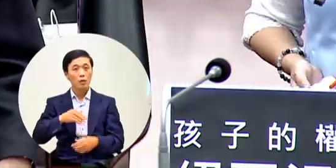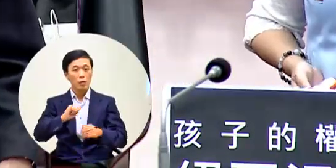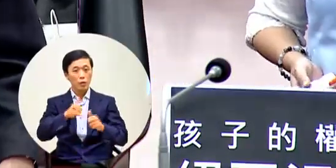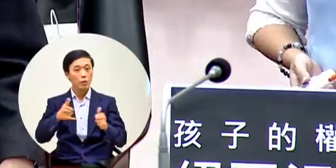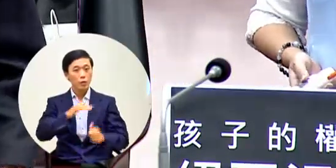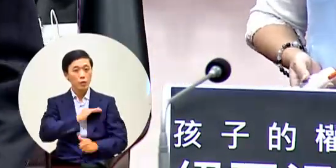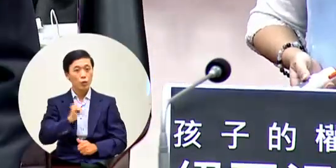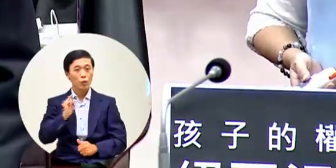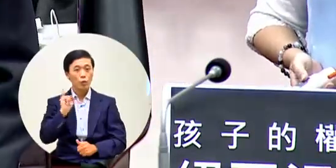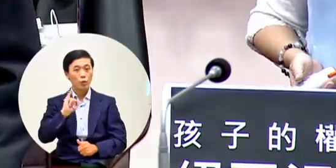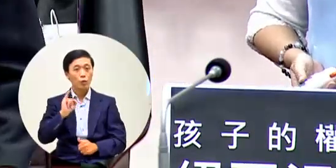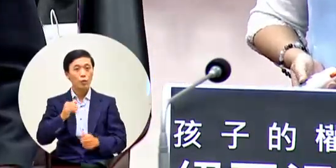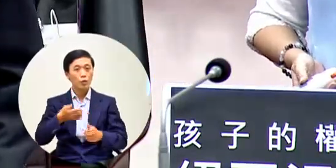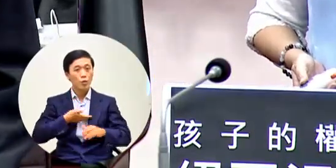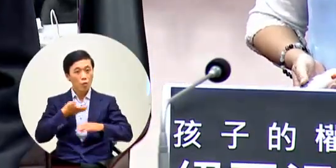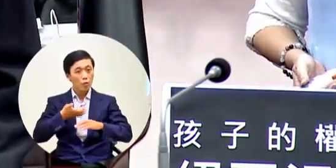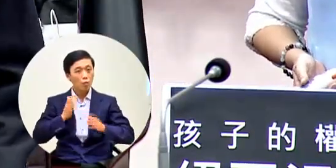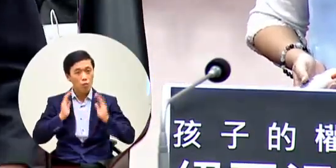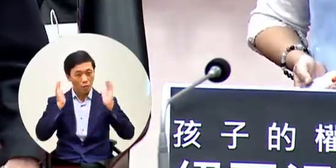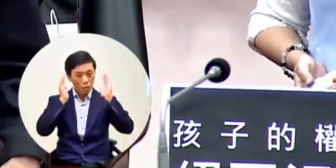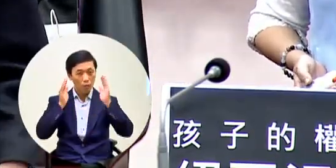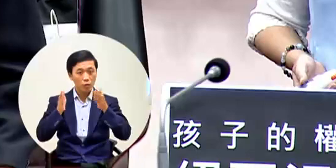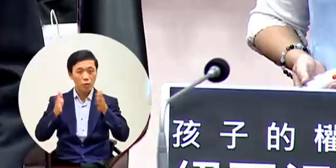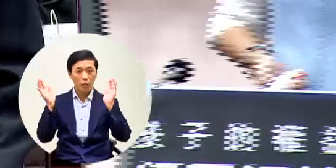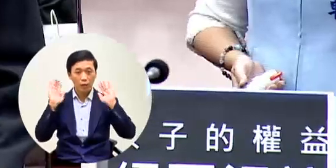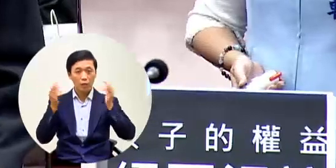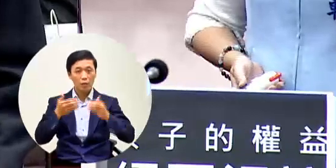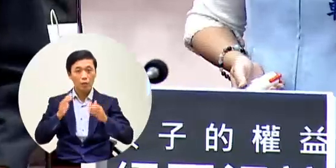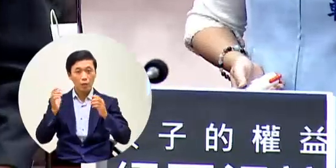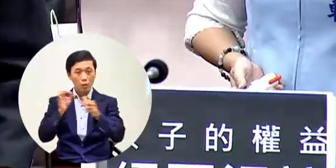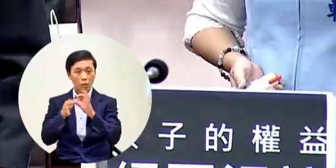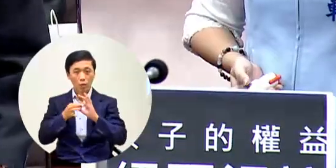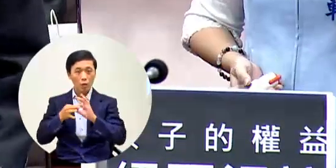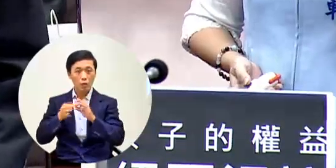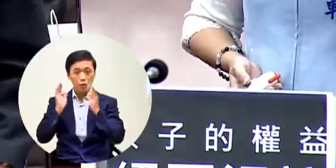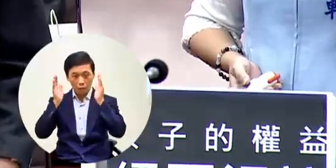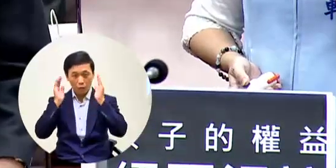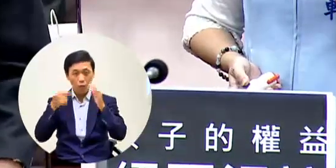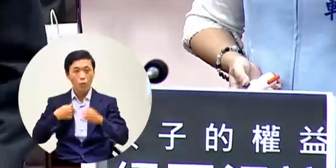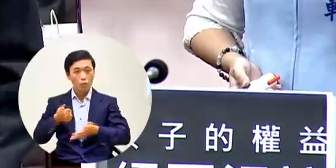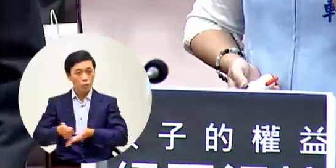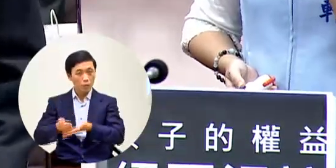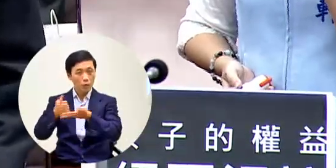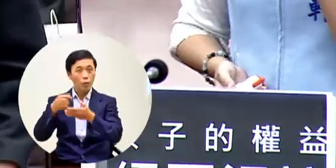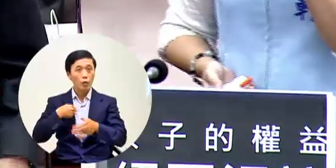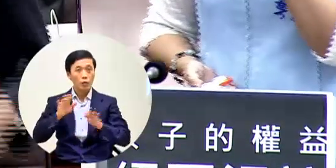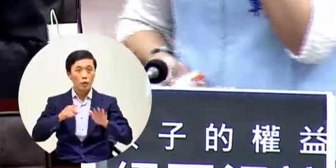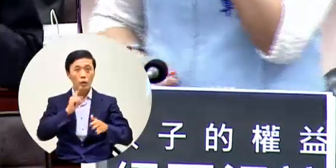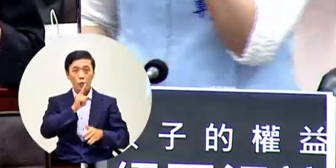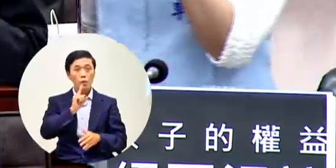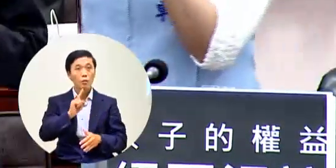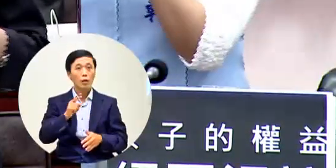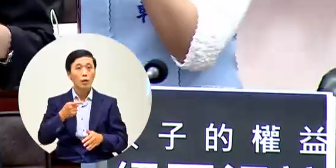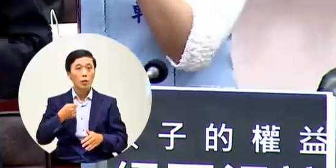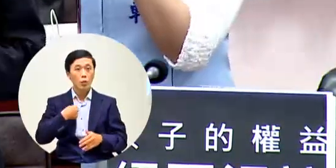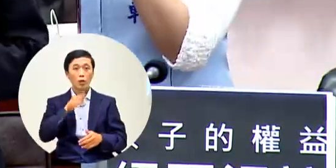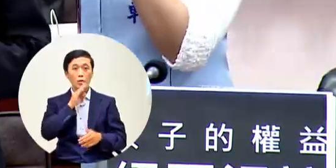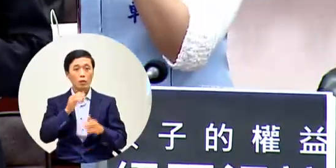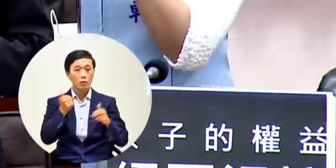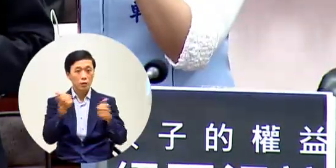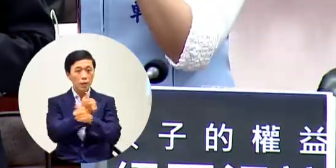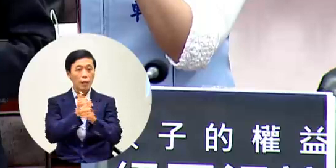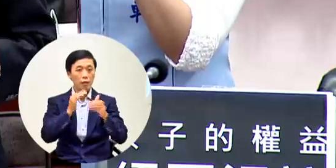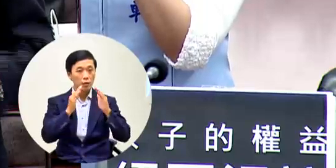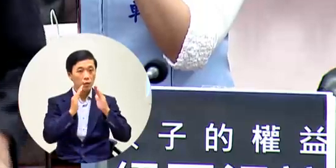心，对于这个幼儿的方面的用心， 是 非常的敬佩。但是我现在要说的，就是说我代理市长的一个态